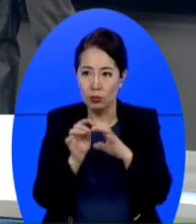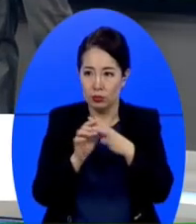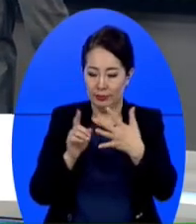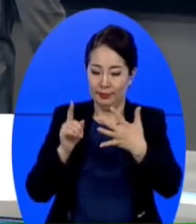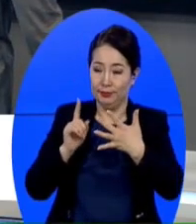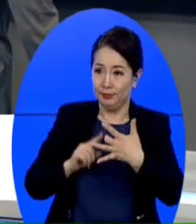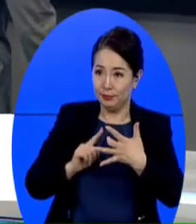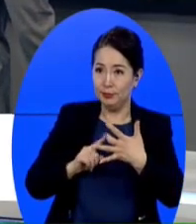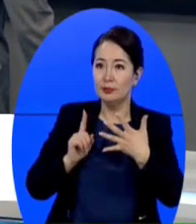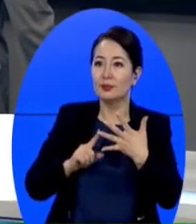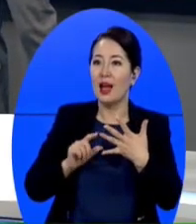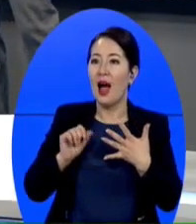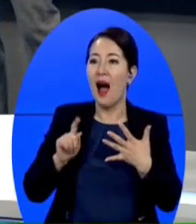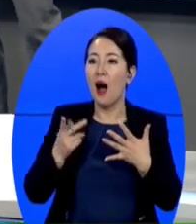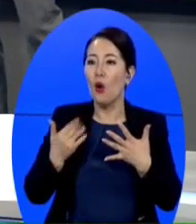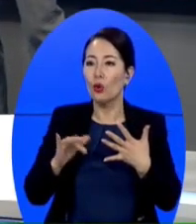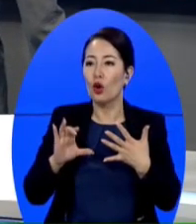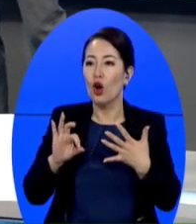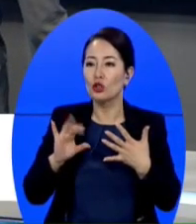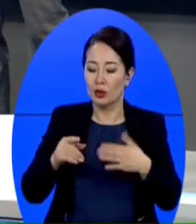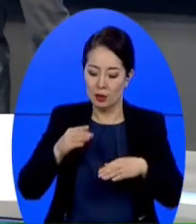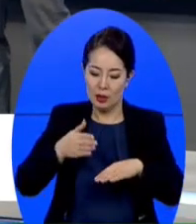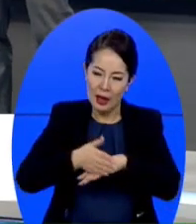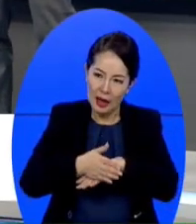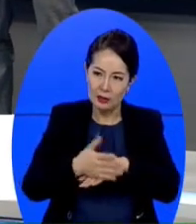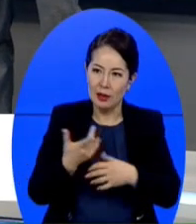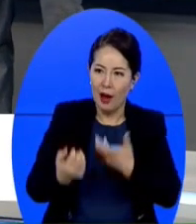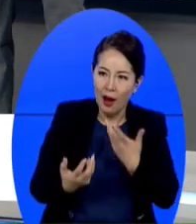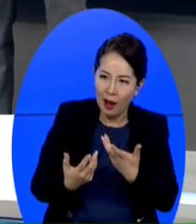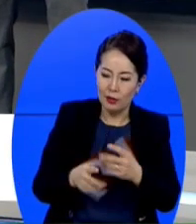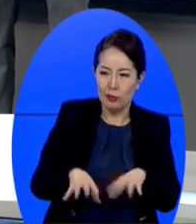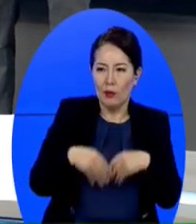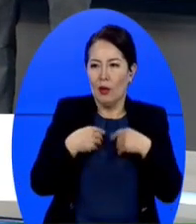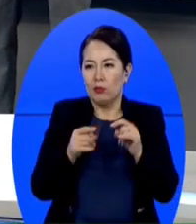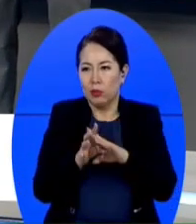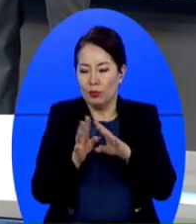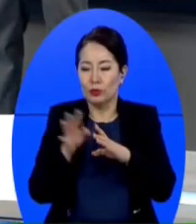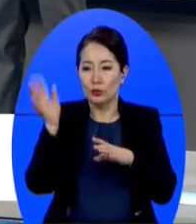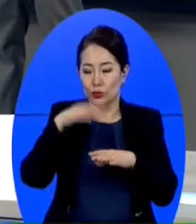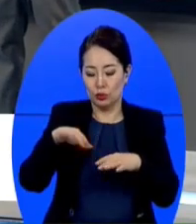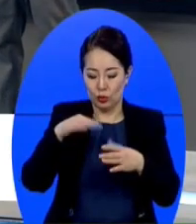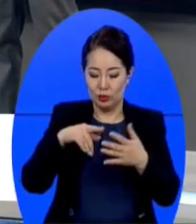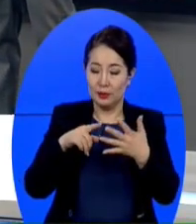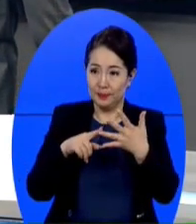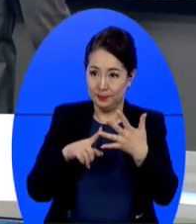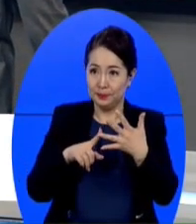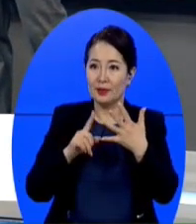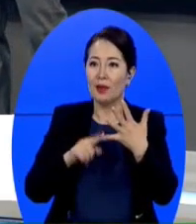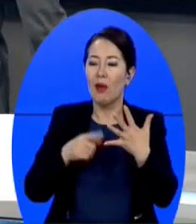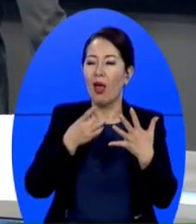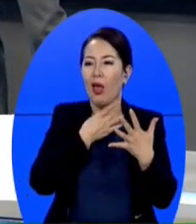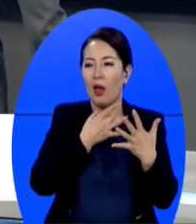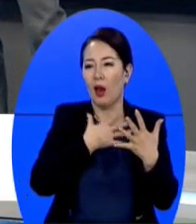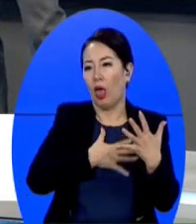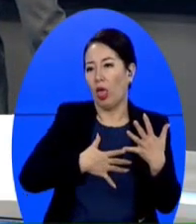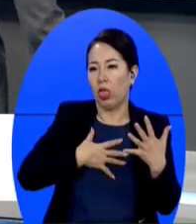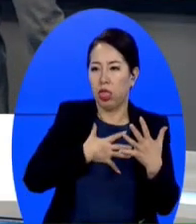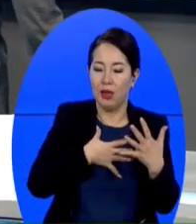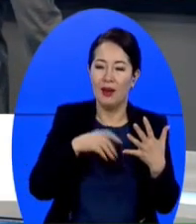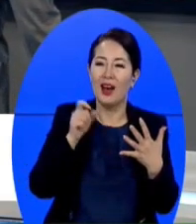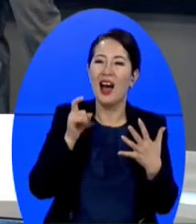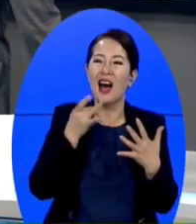мөн ахын осол энэ бол гараа хэсэгсэн ч гэдэг юм уу? Төлөгдсөн байдаг юм. Ийм дуудлагууд бас нэмэгддэг байна. А мөн архины хордлого гэж байгаа.